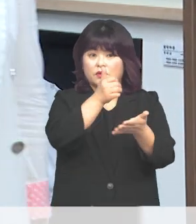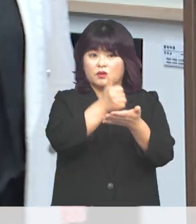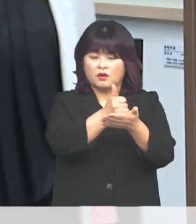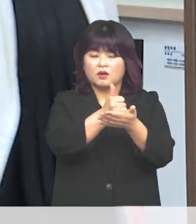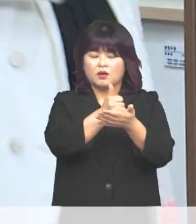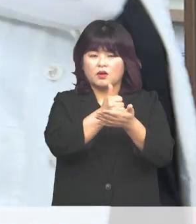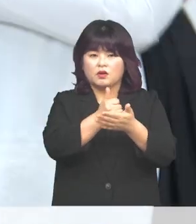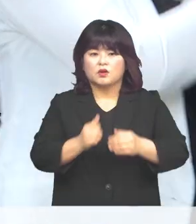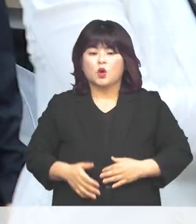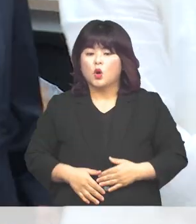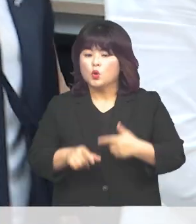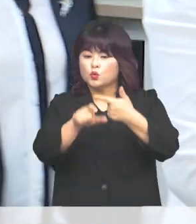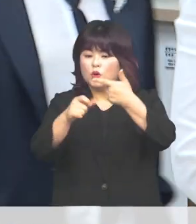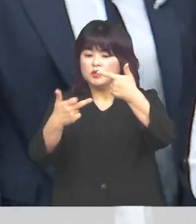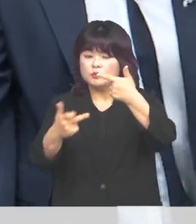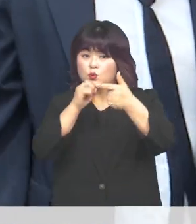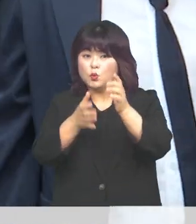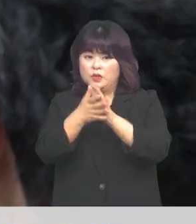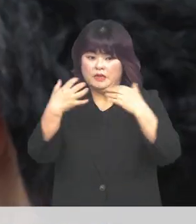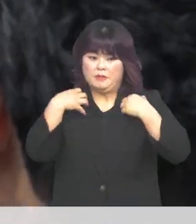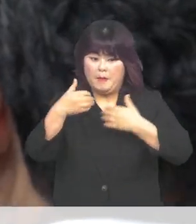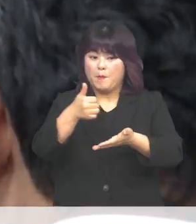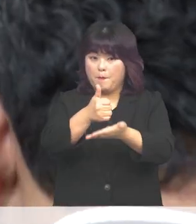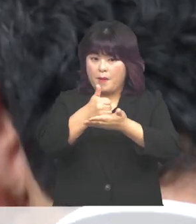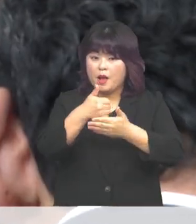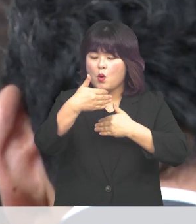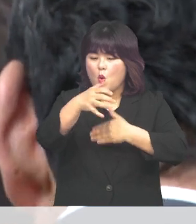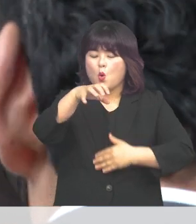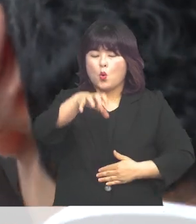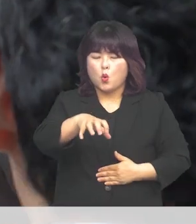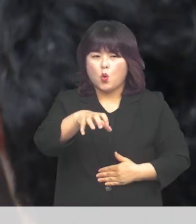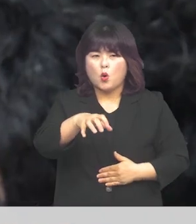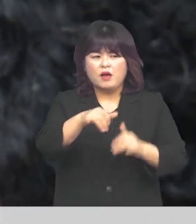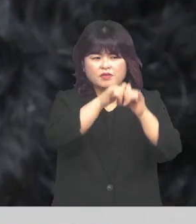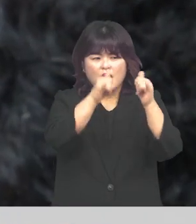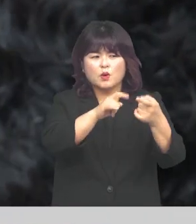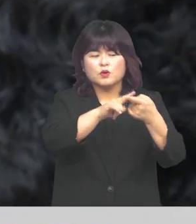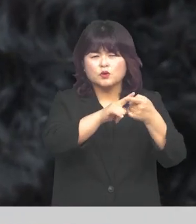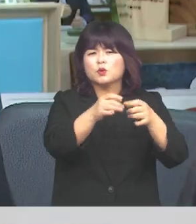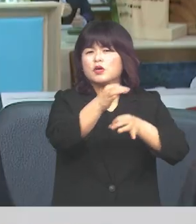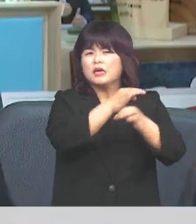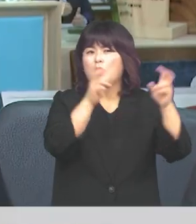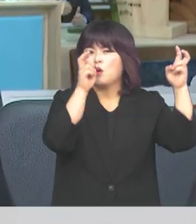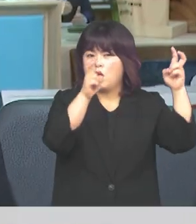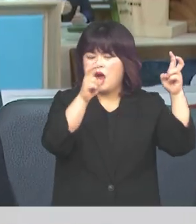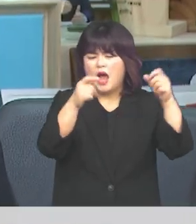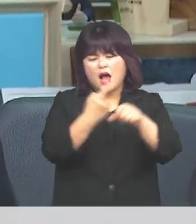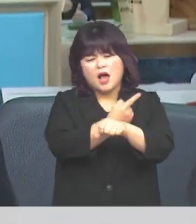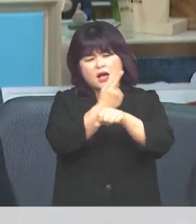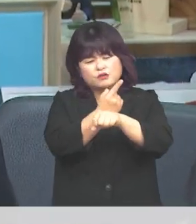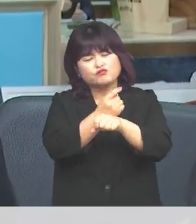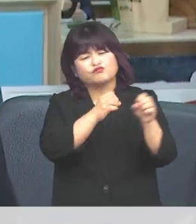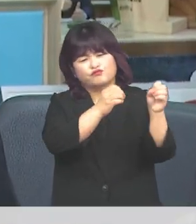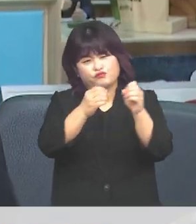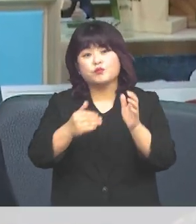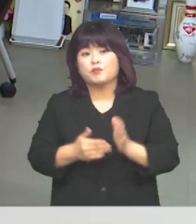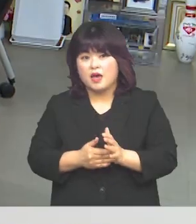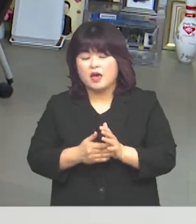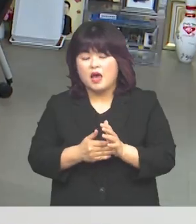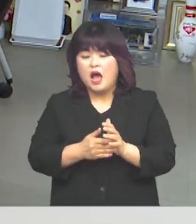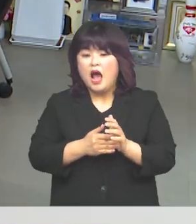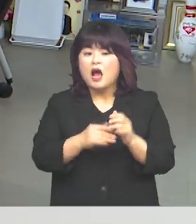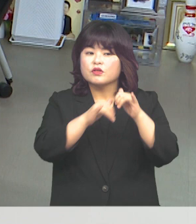이상일 용인특례시장은 지난 17일 시청 시장실에서 지역 내 사회적 경제 관련 단체와 1시간가량 간담회를